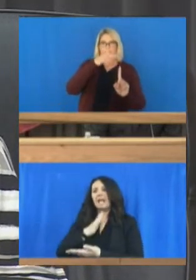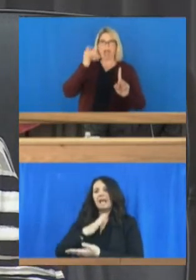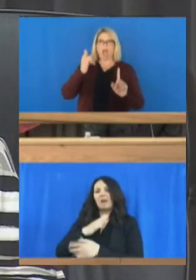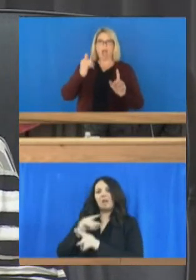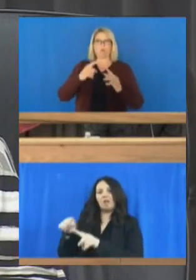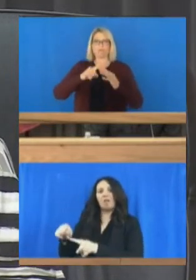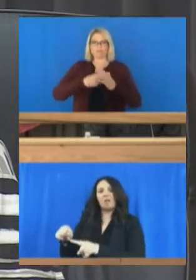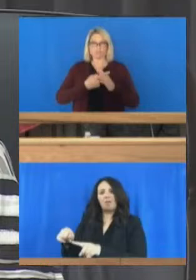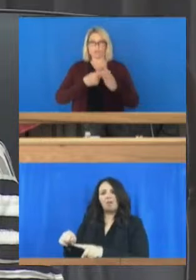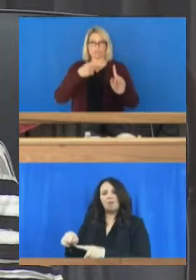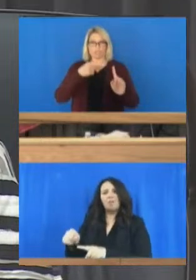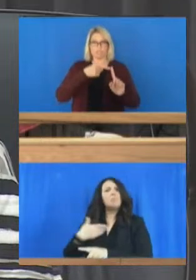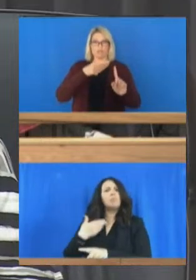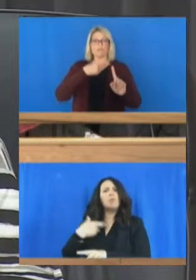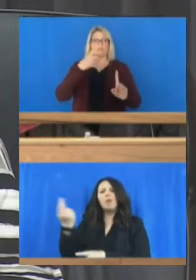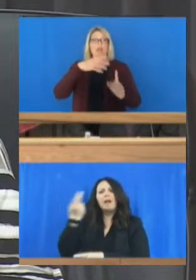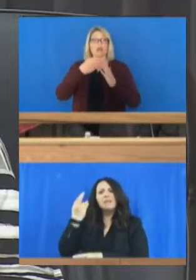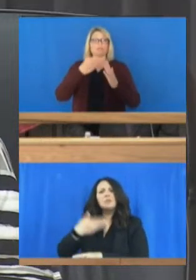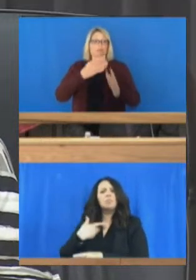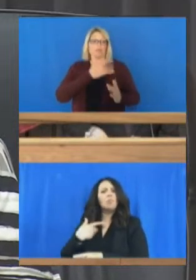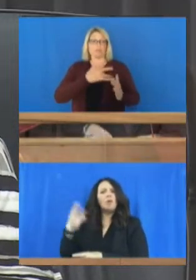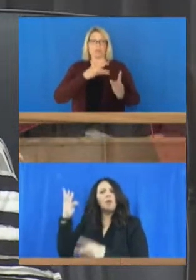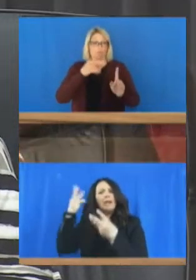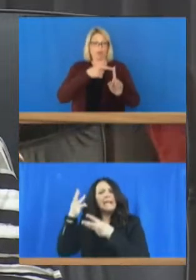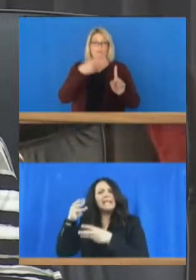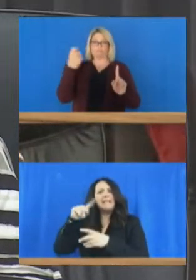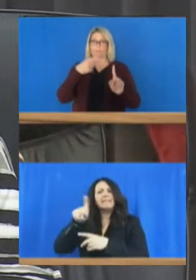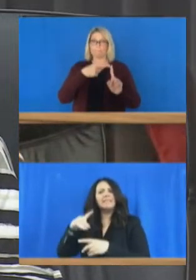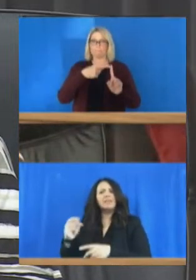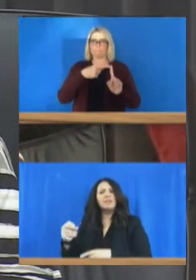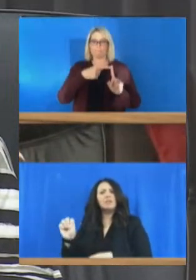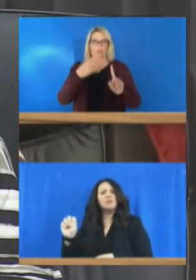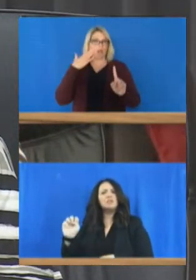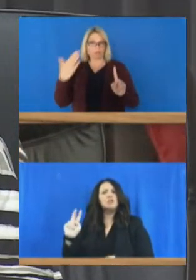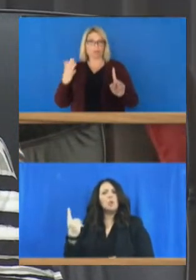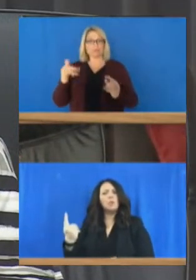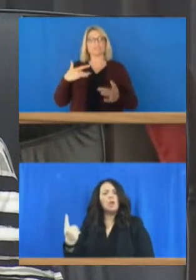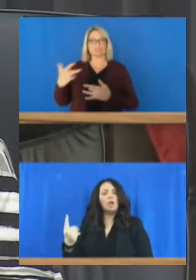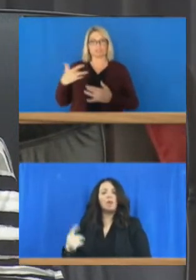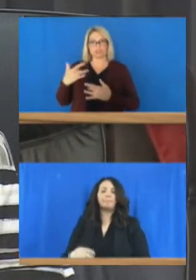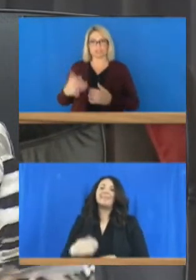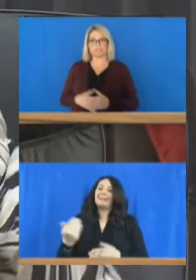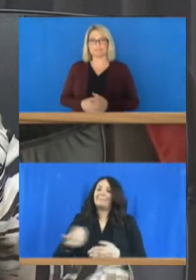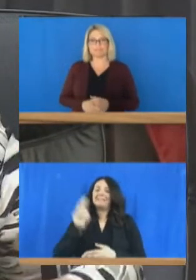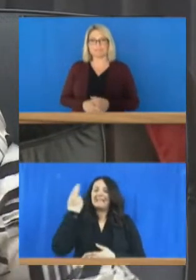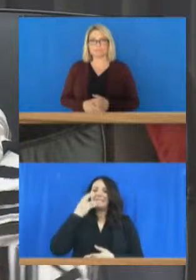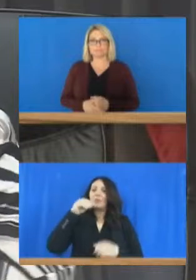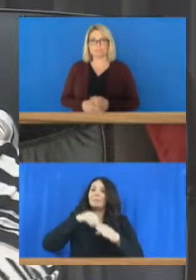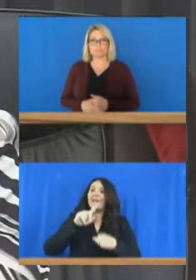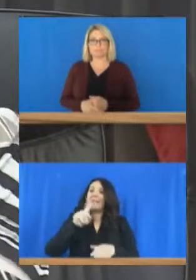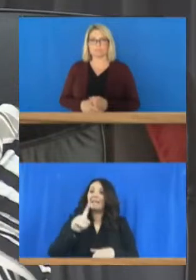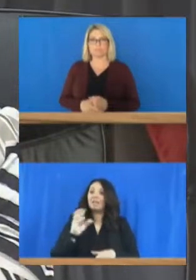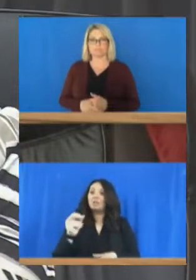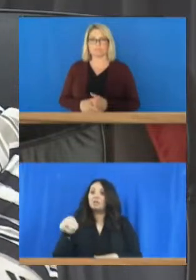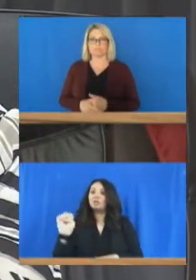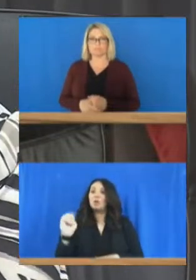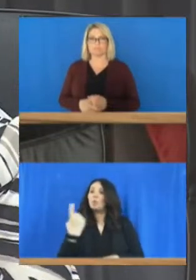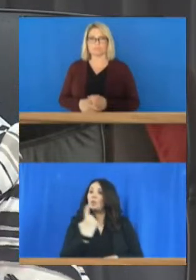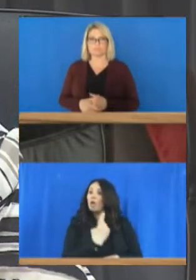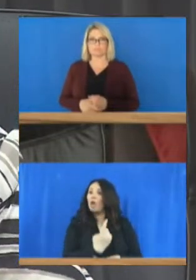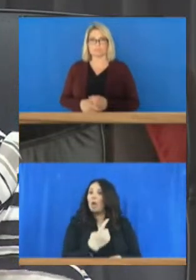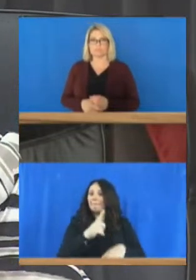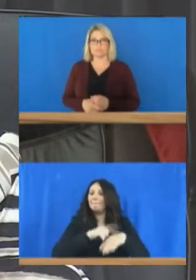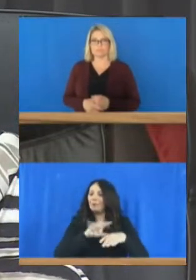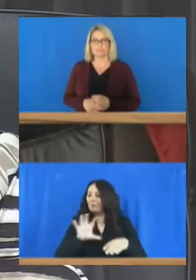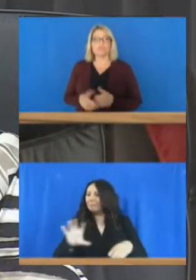d'avoir la transmission communautaire. Et avec les nombres de cas à Nouvelle-Écosse à ce moment-ci, à Halifax, chaque jour, il y a